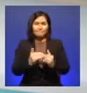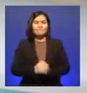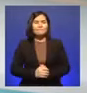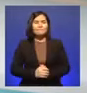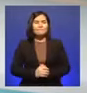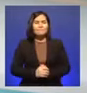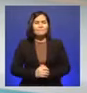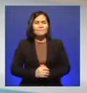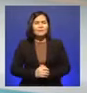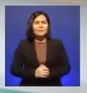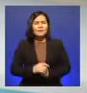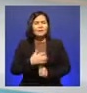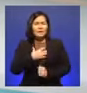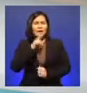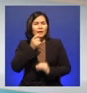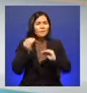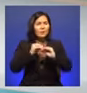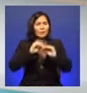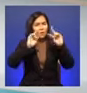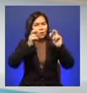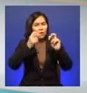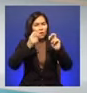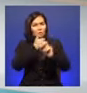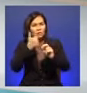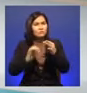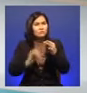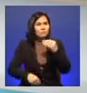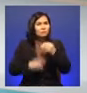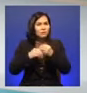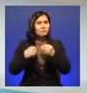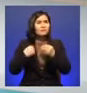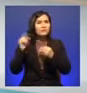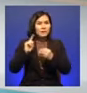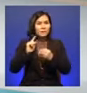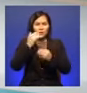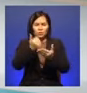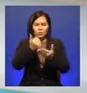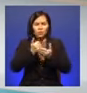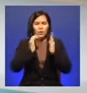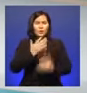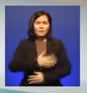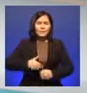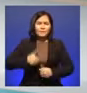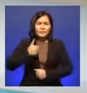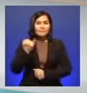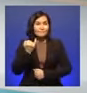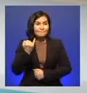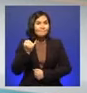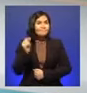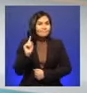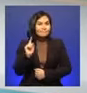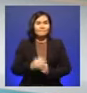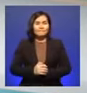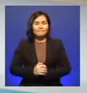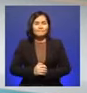าวะที่ดีเนี่ยจากข้อมูลของอาจารย์มีปัจจัยอื่นร่วมด้วยไหมคะที่ทำให้คนเรามีสุขภาพที่ดีหรือไม่ดีอะค่ะ ครับถ้าดู